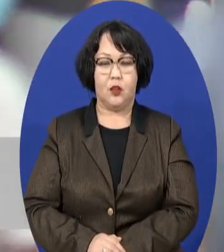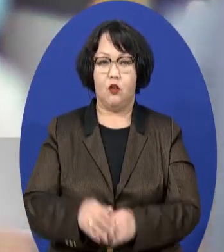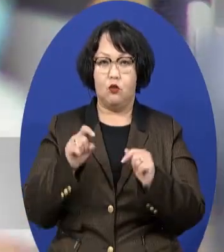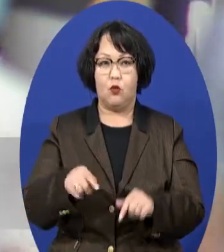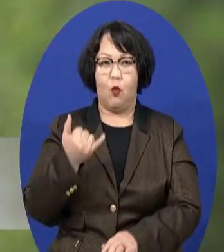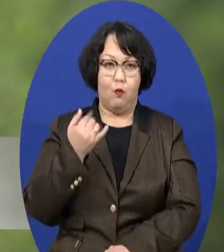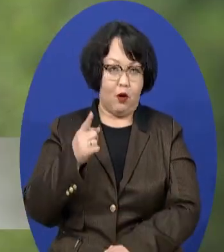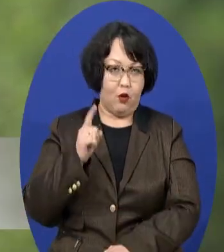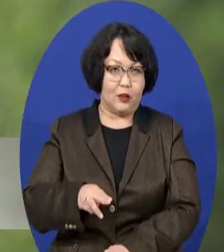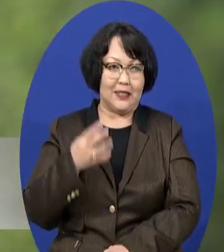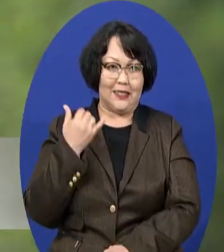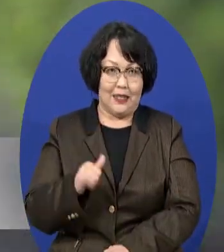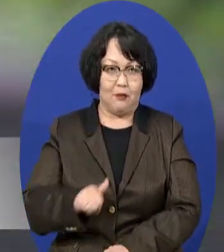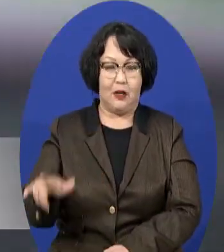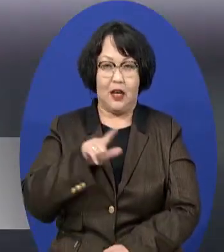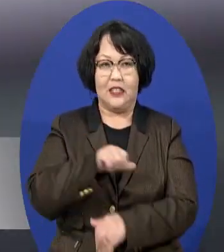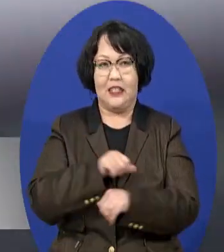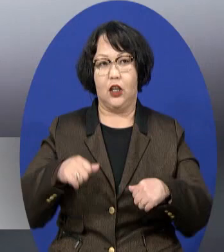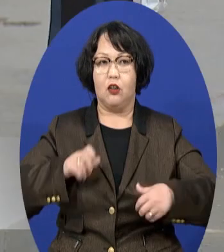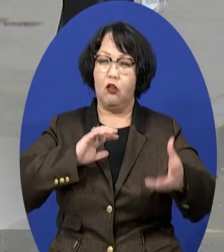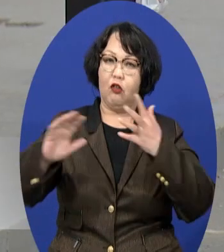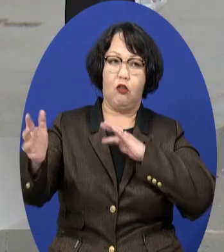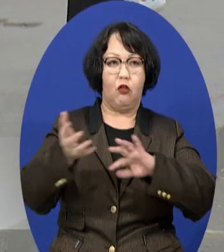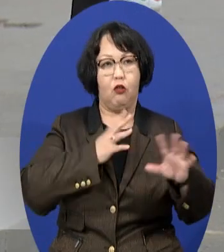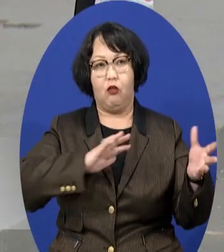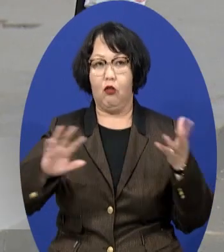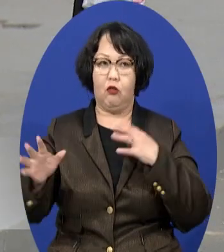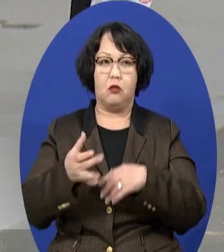Өнөөдөр нийслэлийн зарим хэсэгт иргэдийн хөл хөдөлгөөн ийм байлаа.